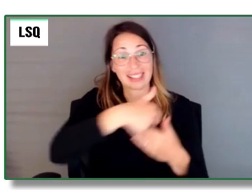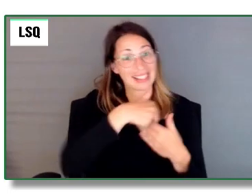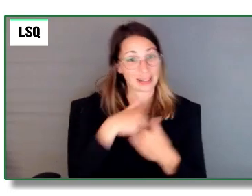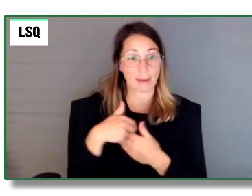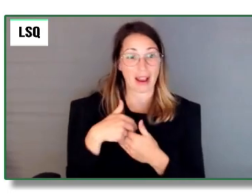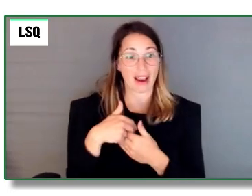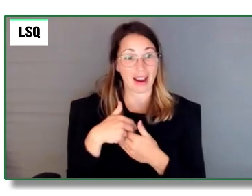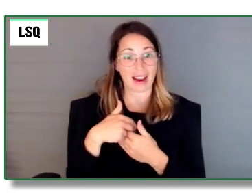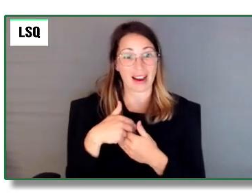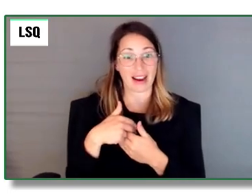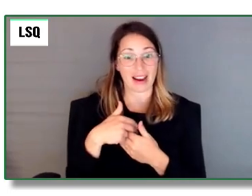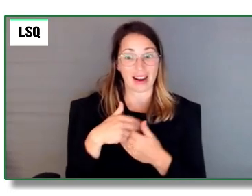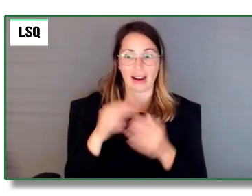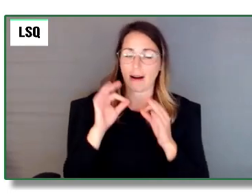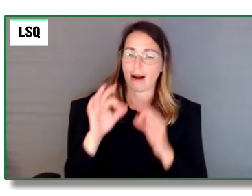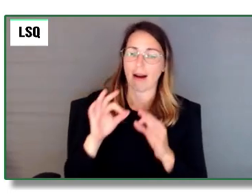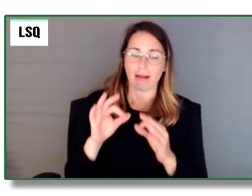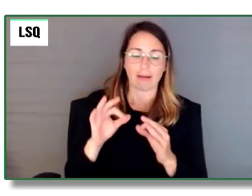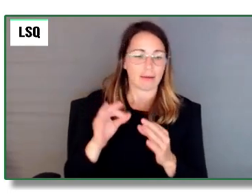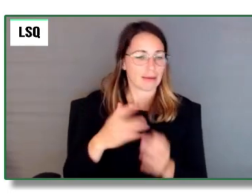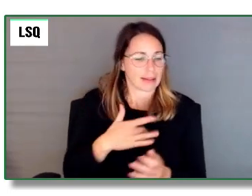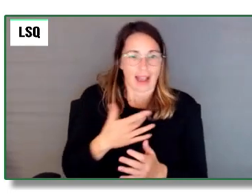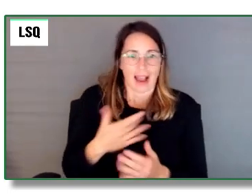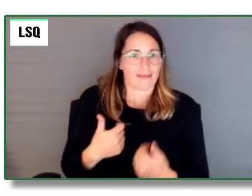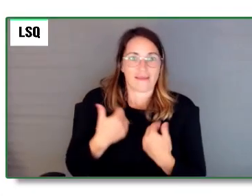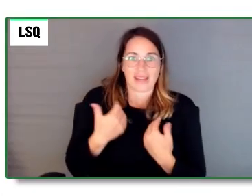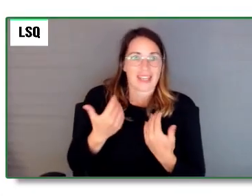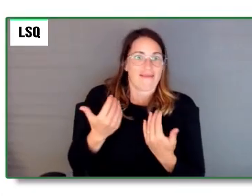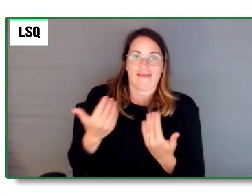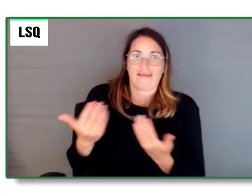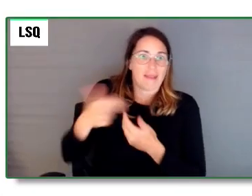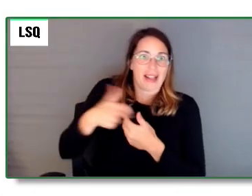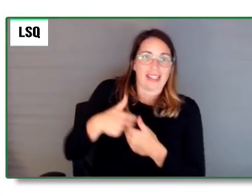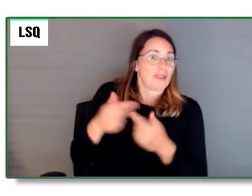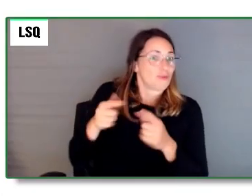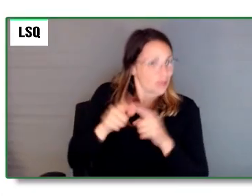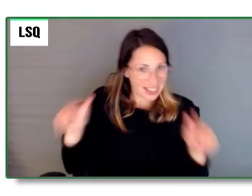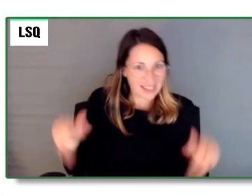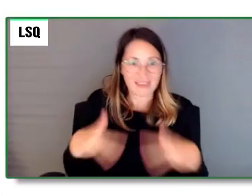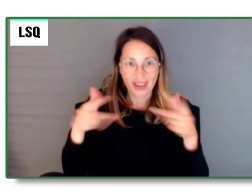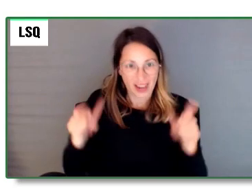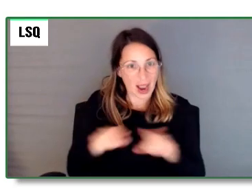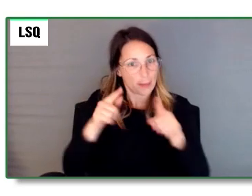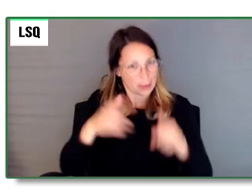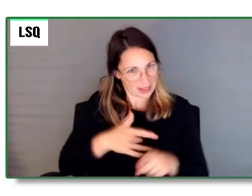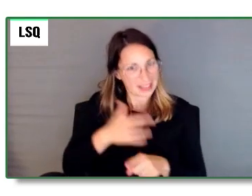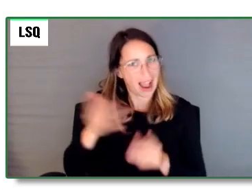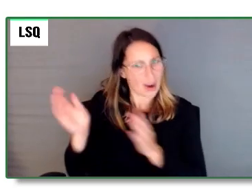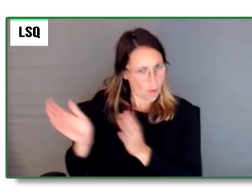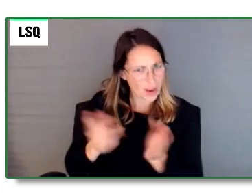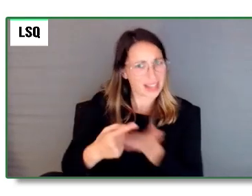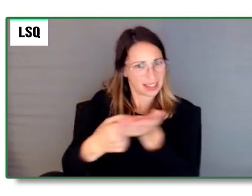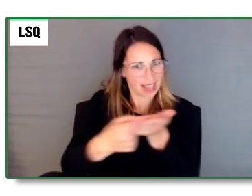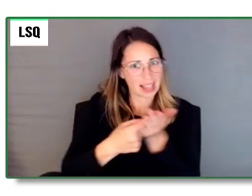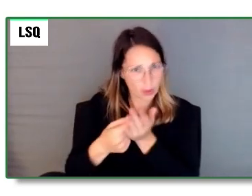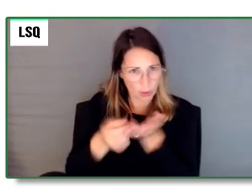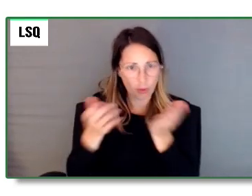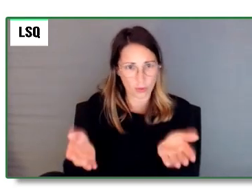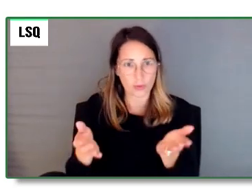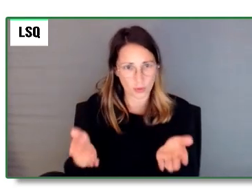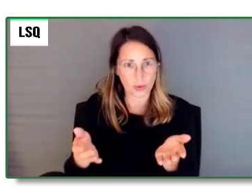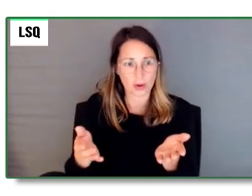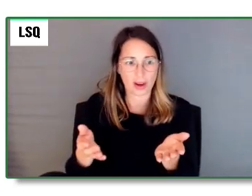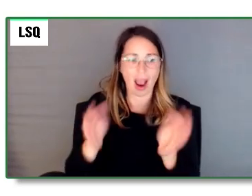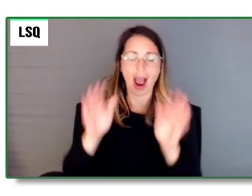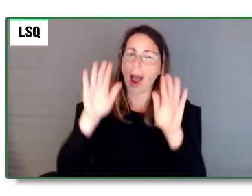sentir si vivement, même de manière virtuelle. Les conversations qui ont eu lieu aujourd'hui seront reflétées sur notre site web,